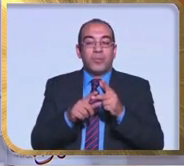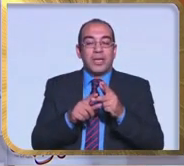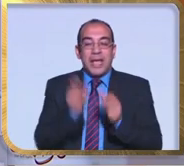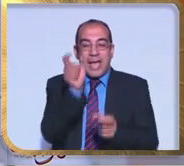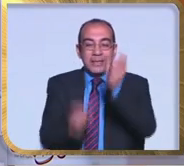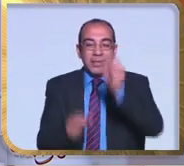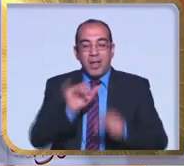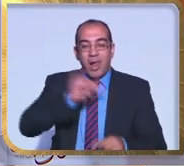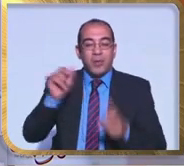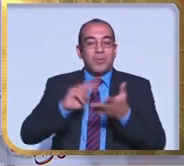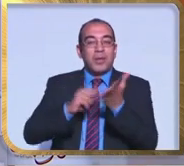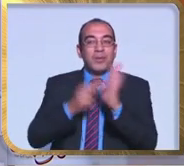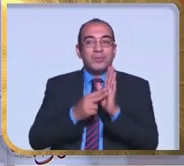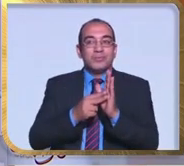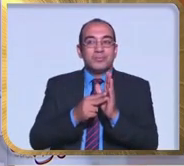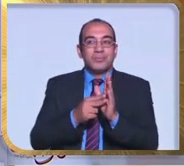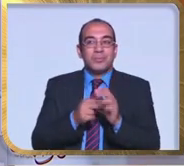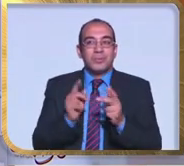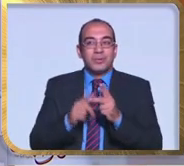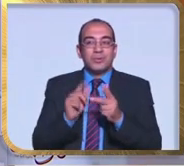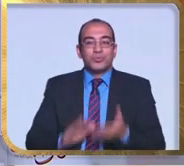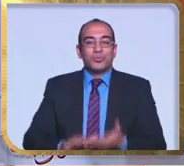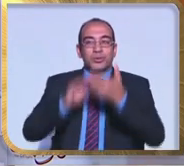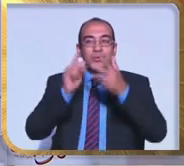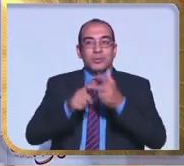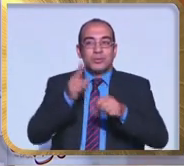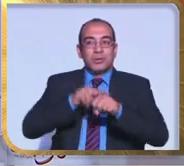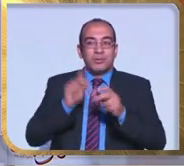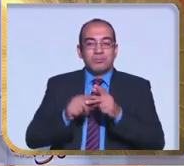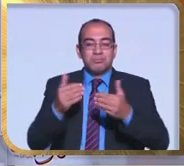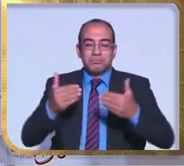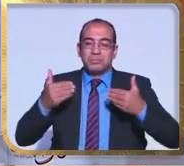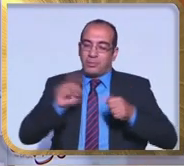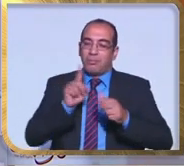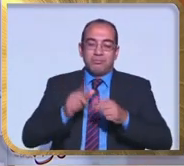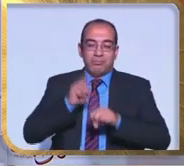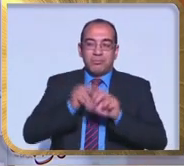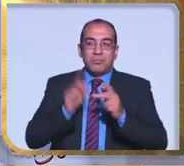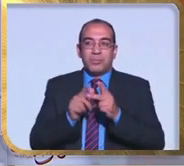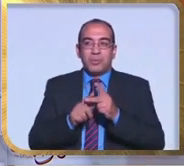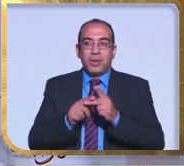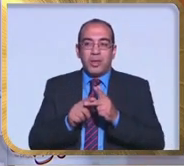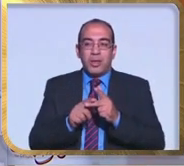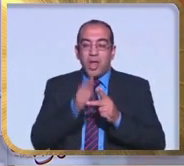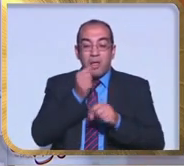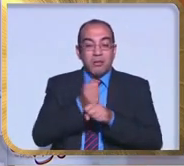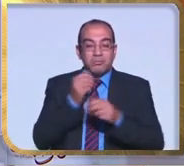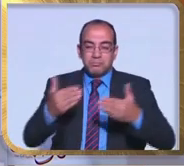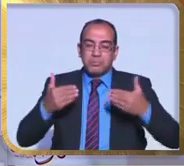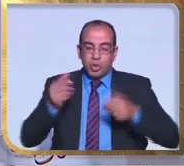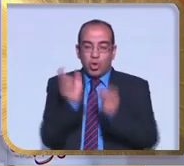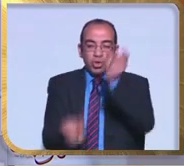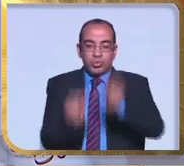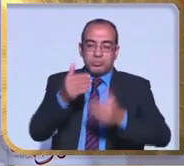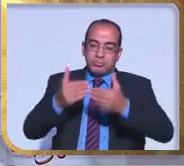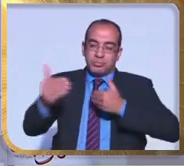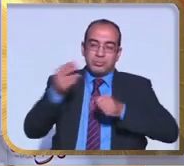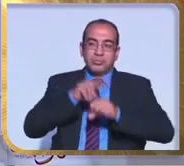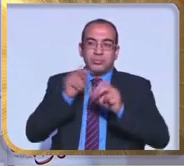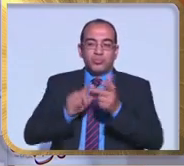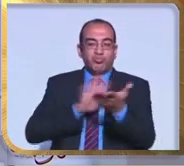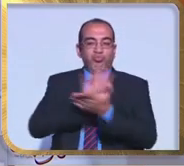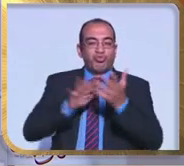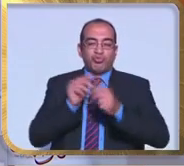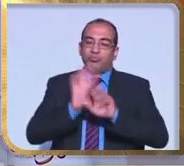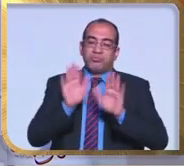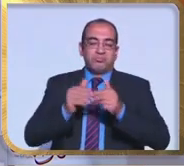فالإنسان عادة بيعمل ايه؟ بيعتزل ما يؤذيه، مش بيعتزل الناس. انا لا اعتزل الاشخاص، انما اعتزل